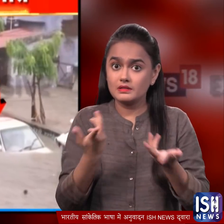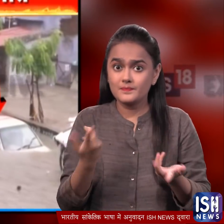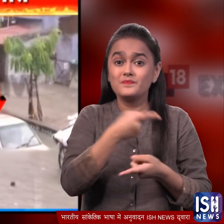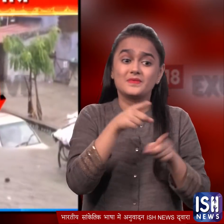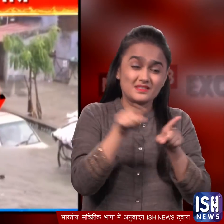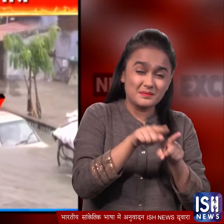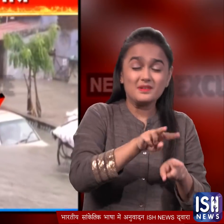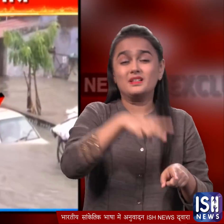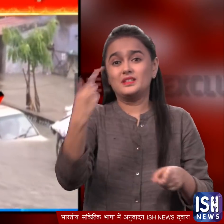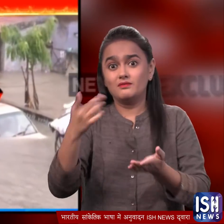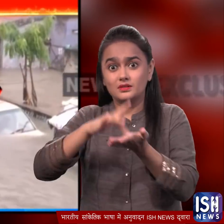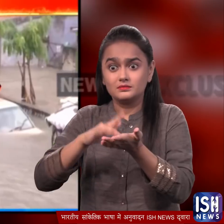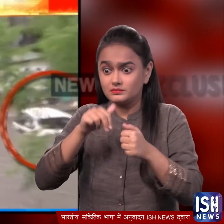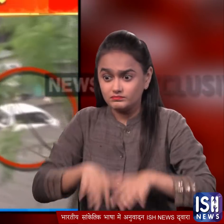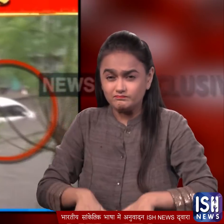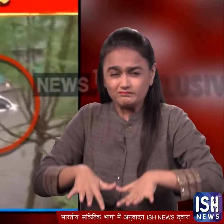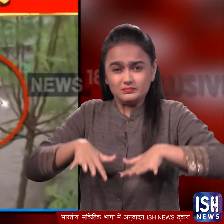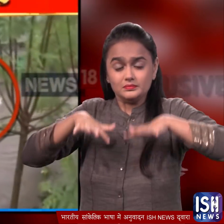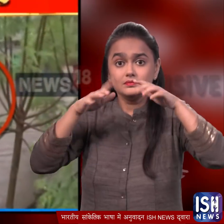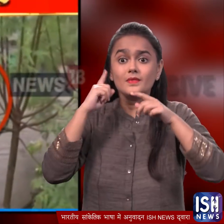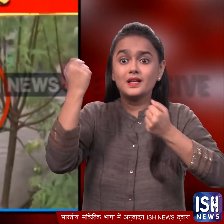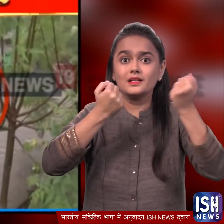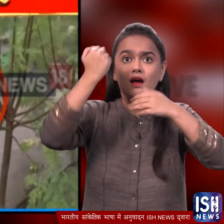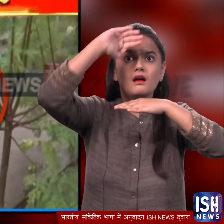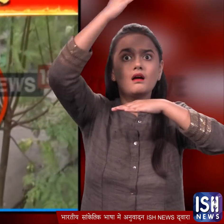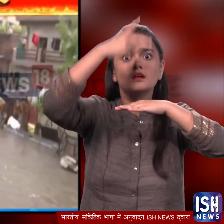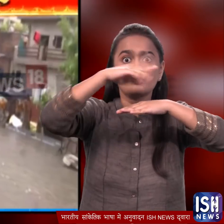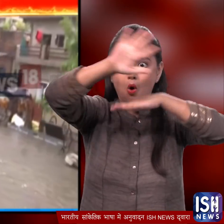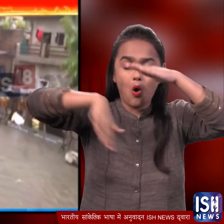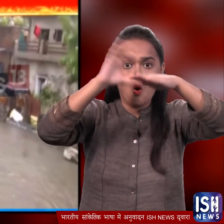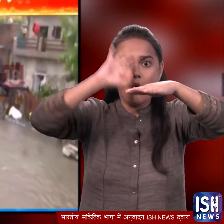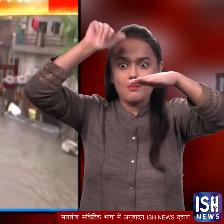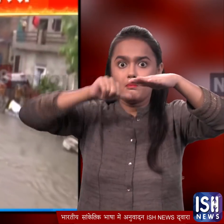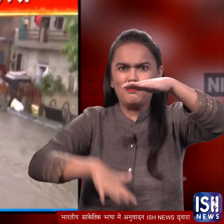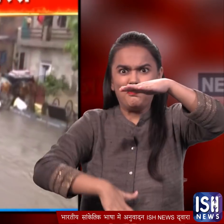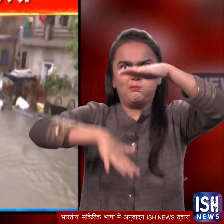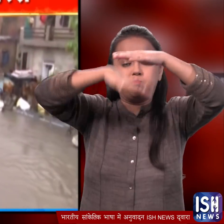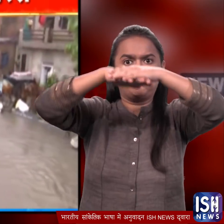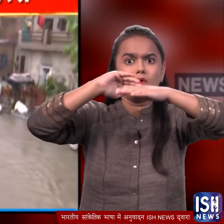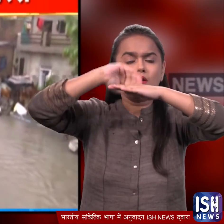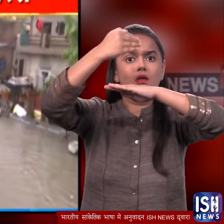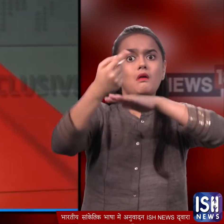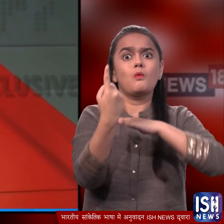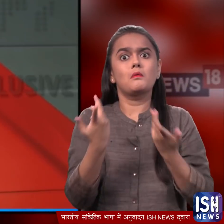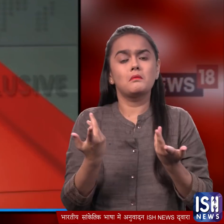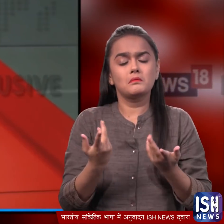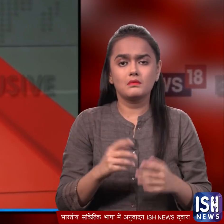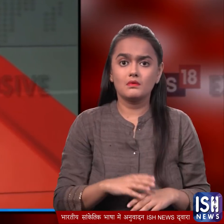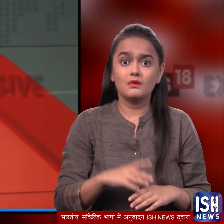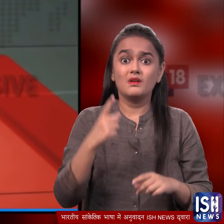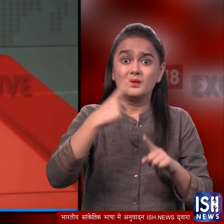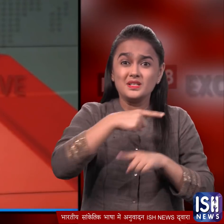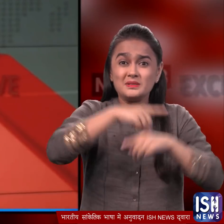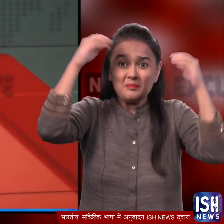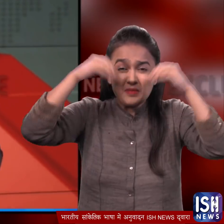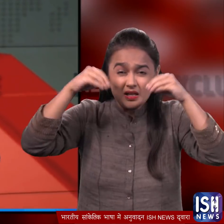वहीं एक दूसरे इलाके में तो इतना पानी भर गया कि गाड़ियों की सिर्फ छतें ही नजर आ रही थी। वहाँ चारों तरफ पानी ही पानी दिखाई दिया। और